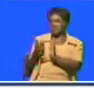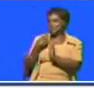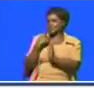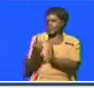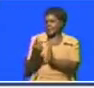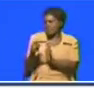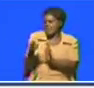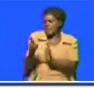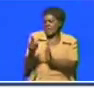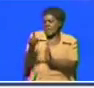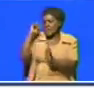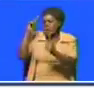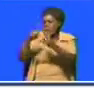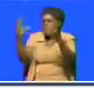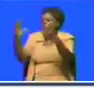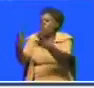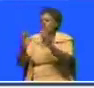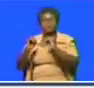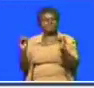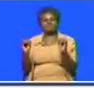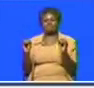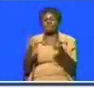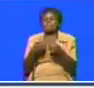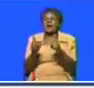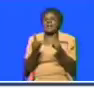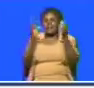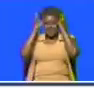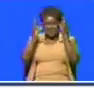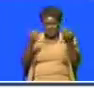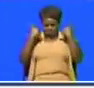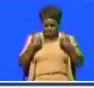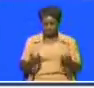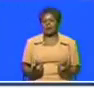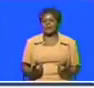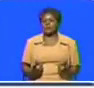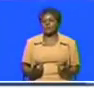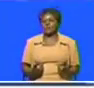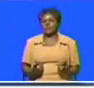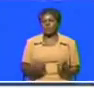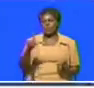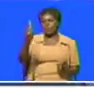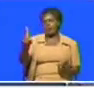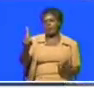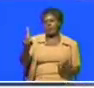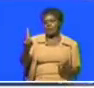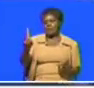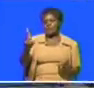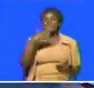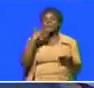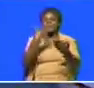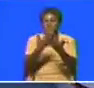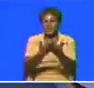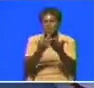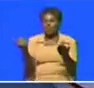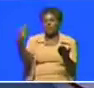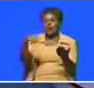kwamba haikulenga jamii fulani, bali ni kauli ambazo umetolewa kwa mtu moja kwa moja. Asante sana kwa kuweza